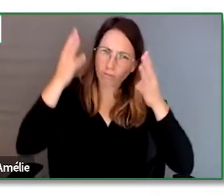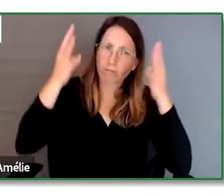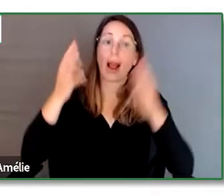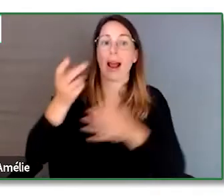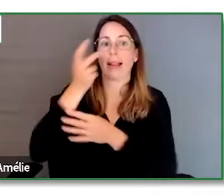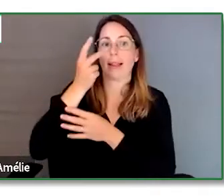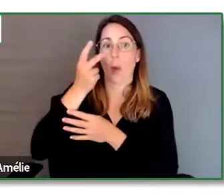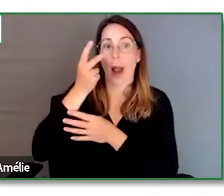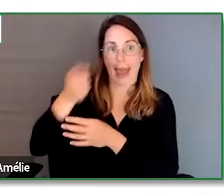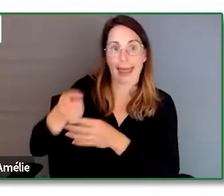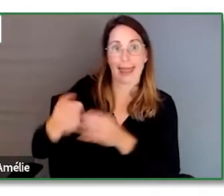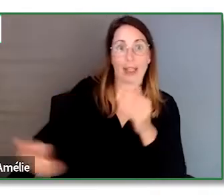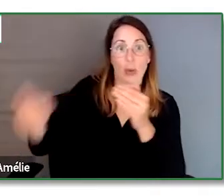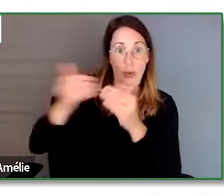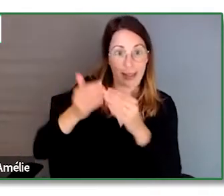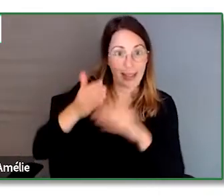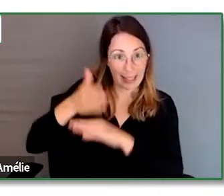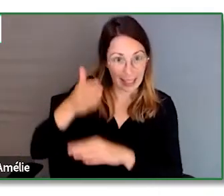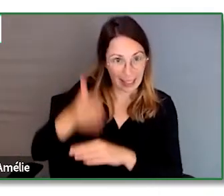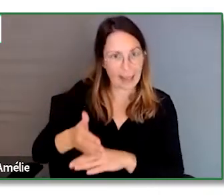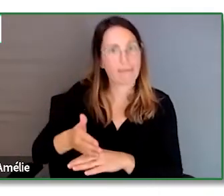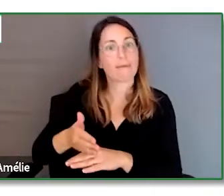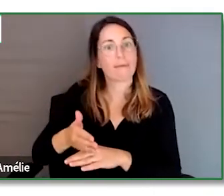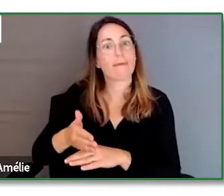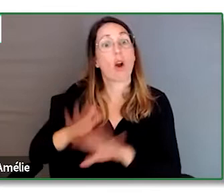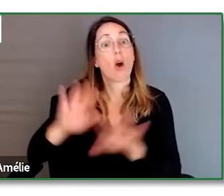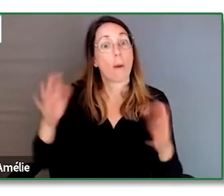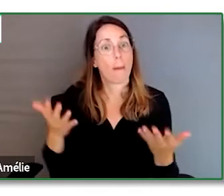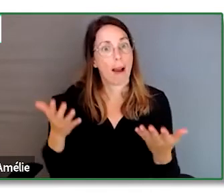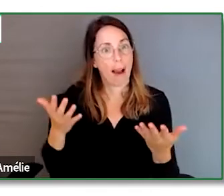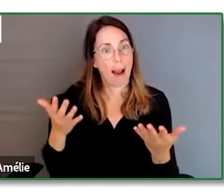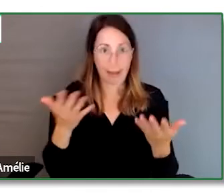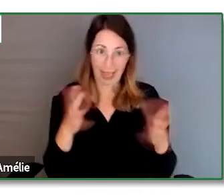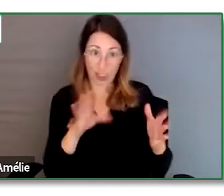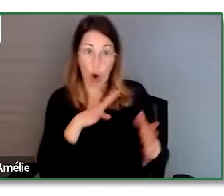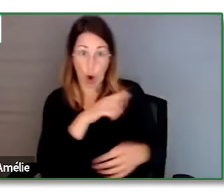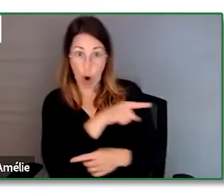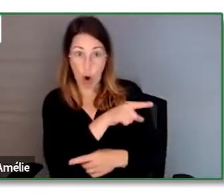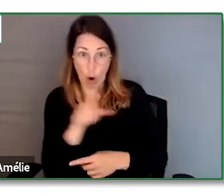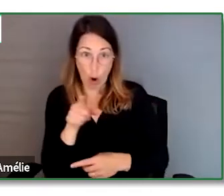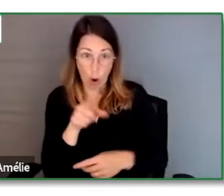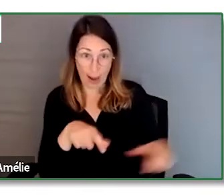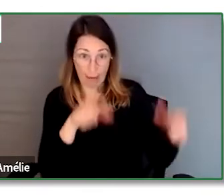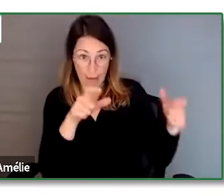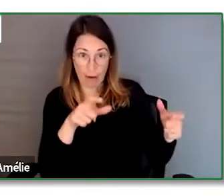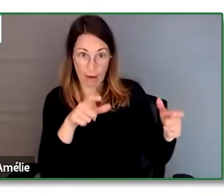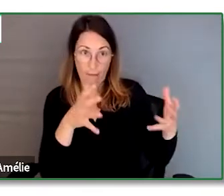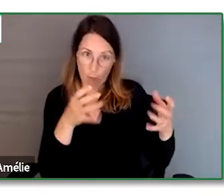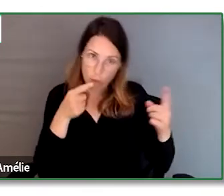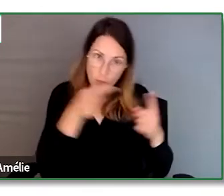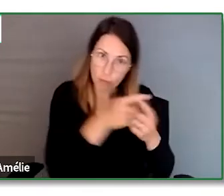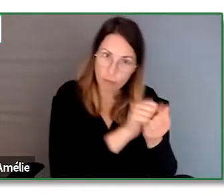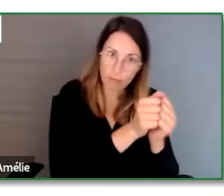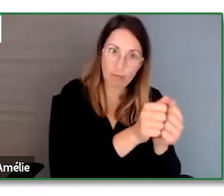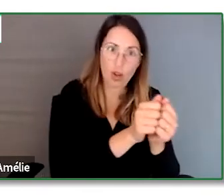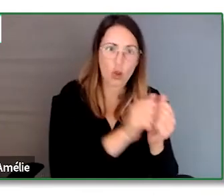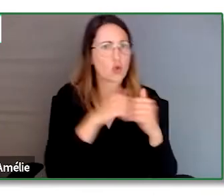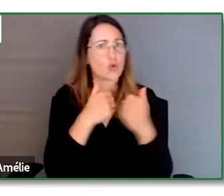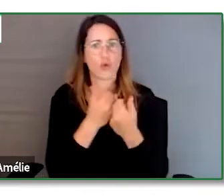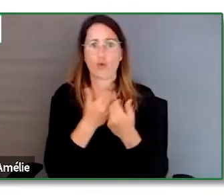avec ce qui existe déjà au niveau des infrastructures. Ce n'est pas tout qui doit coûter 30 000 $ pour rénover. Parfois, il est